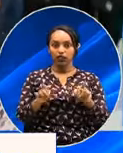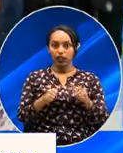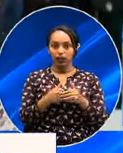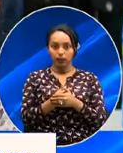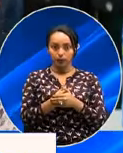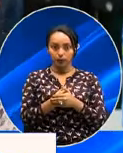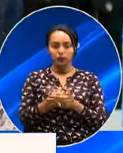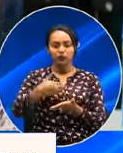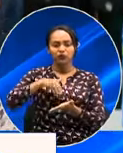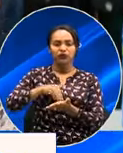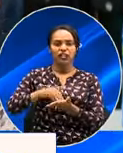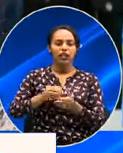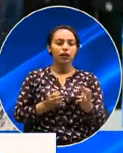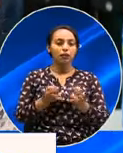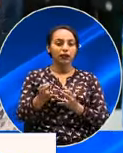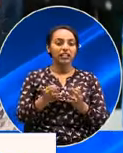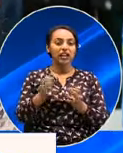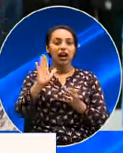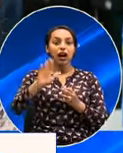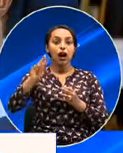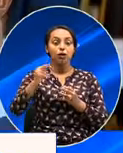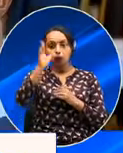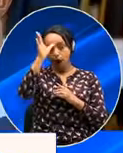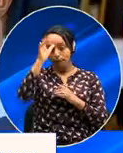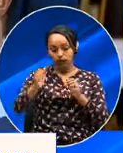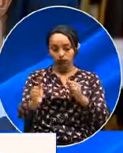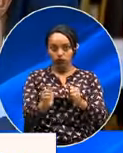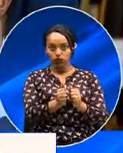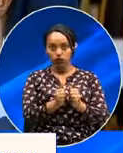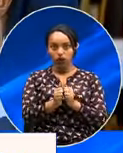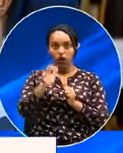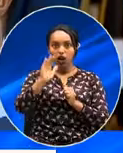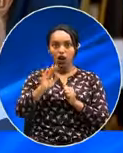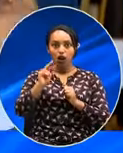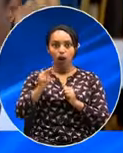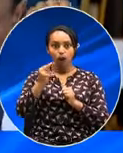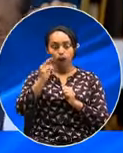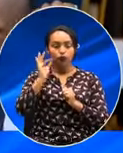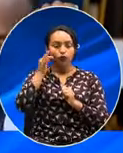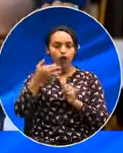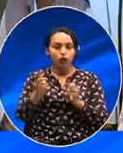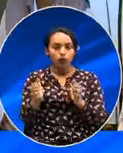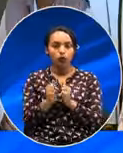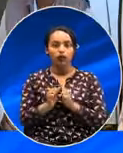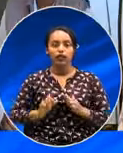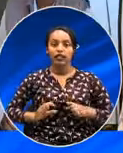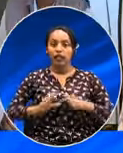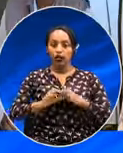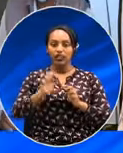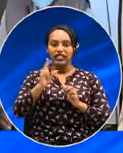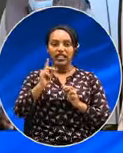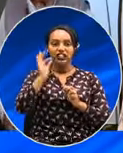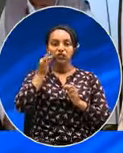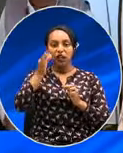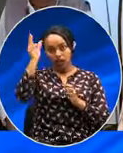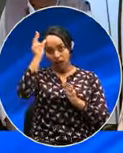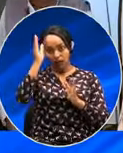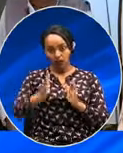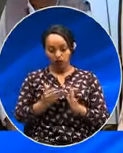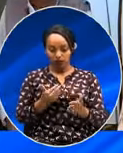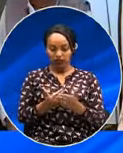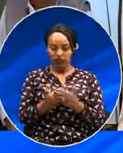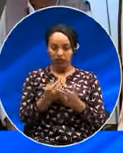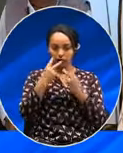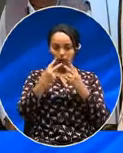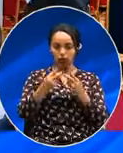በተለይም በተደጋጋሚ የሚገለጸው ከጋሞ አባቶች ጋር ከጋሞ ሽማግሌዎች ጋር የተያያዙ የሽምግልና ባህሎች